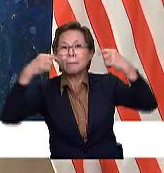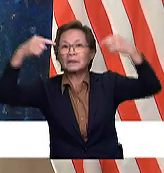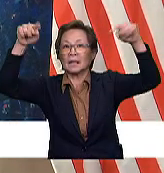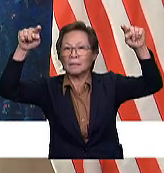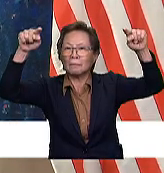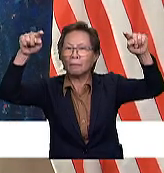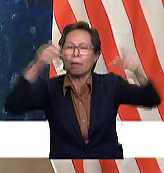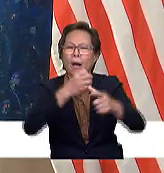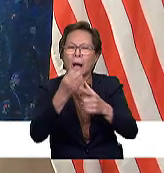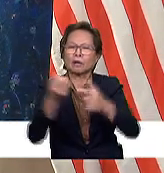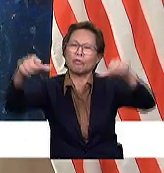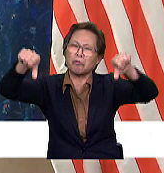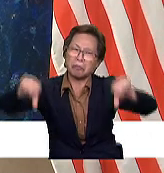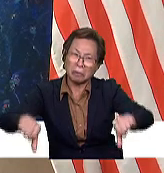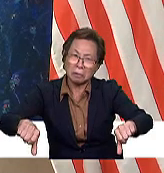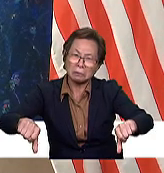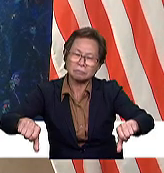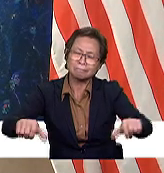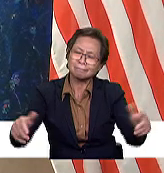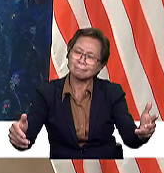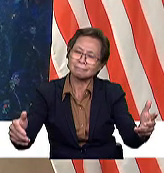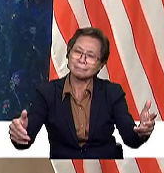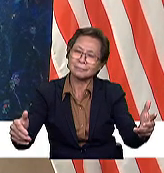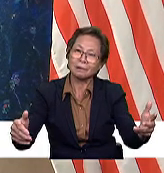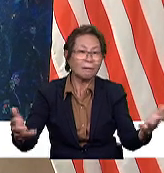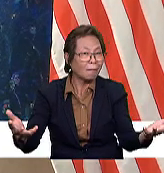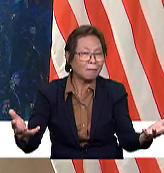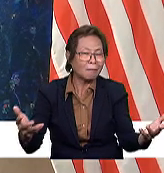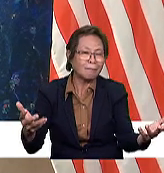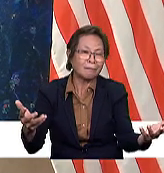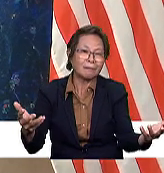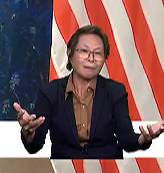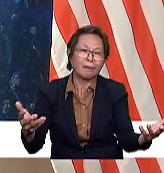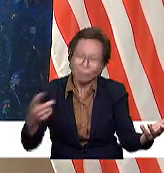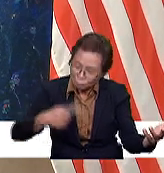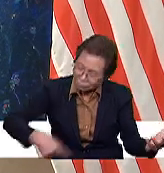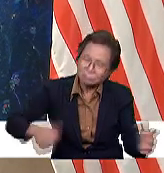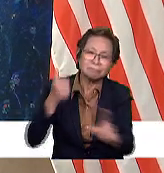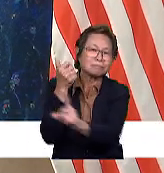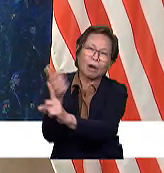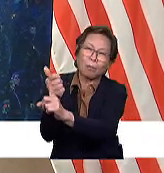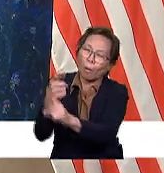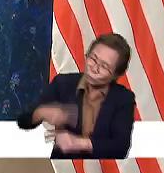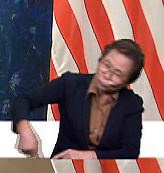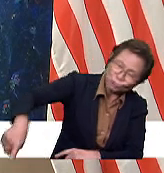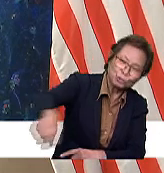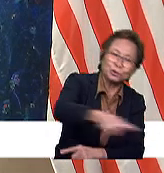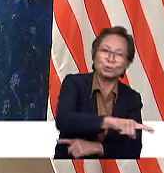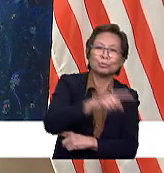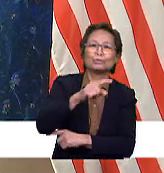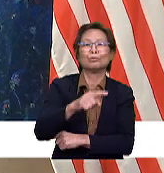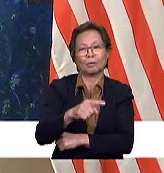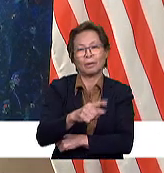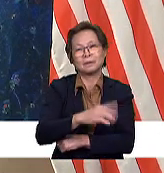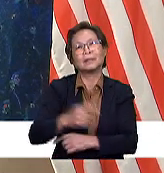mencair ataupun tidak kesemuanya least terserah kepada saudara dan sehari setiap ketentuan